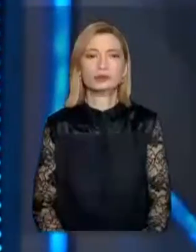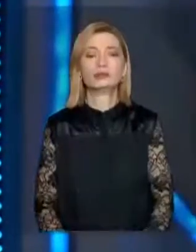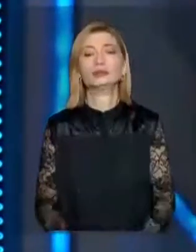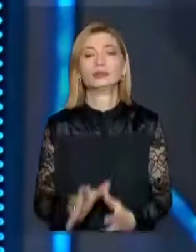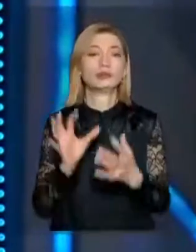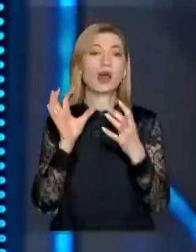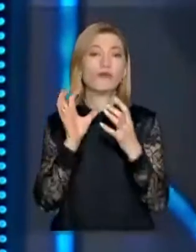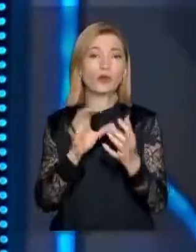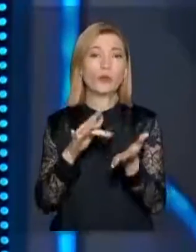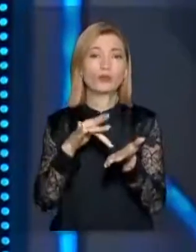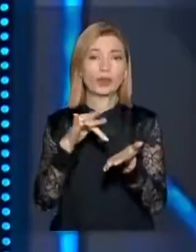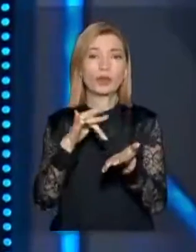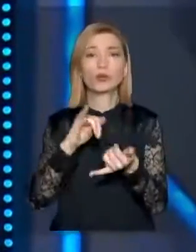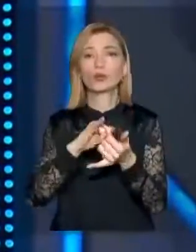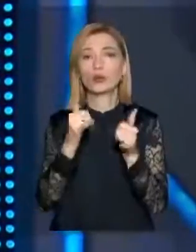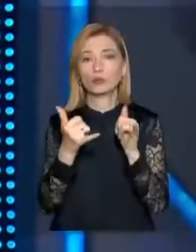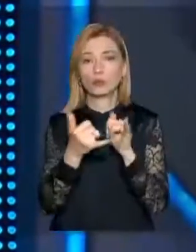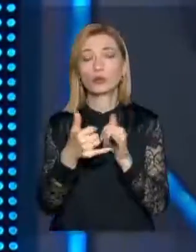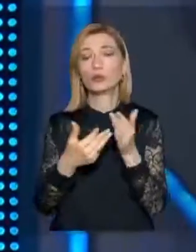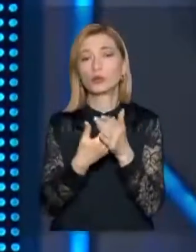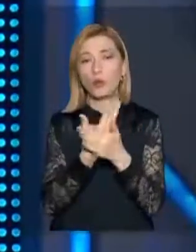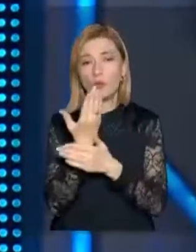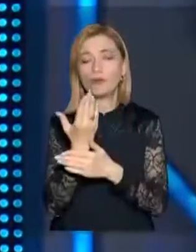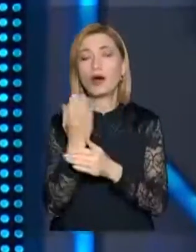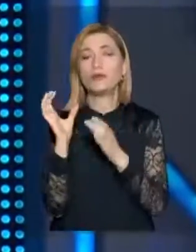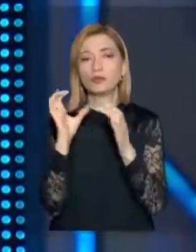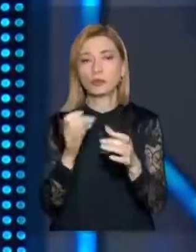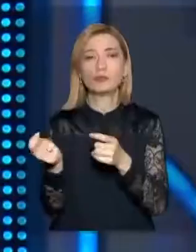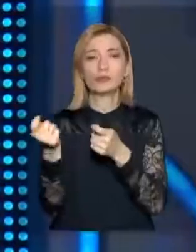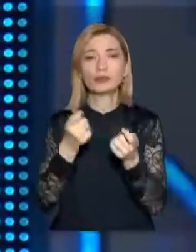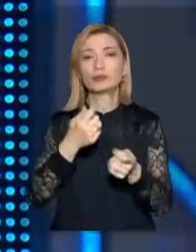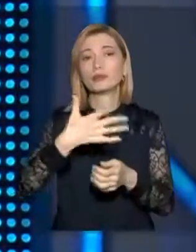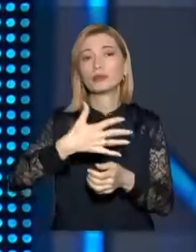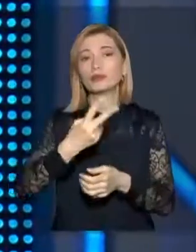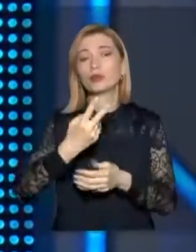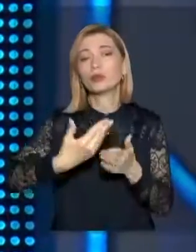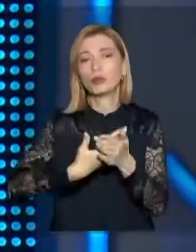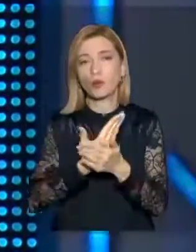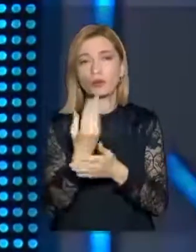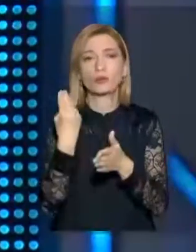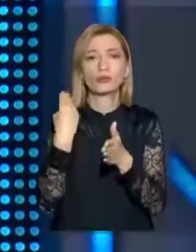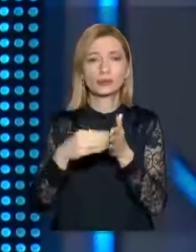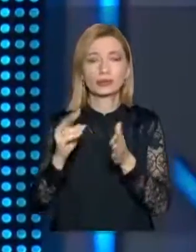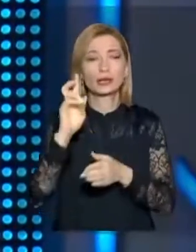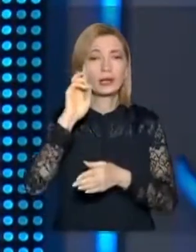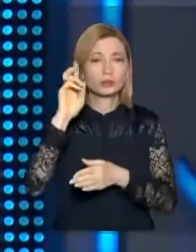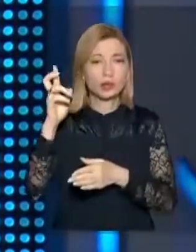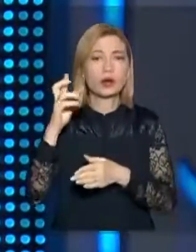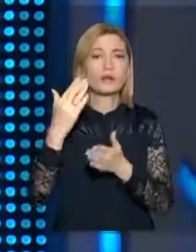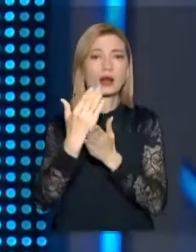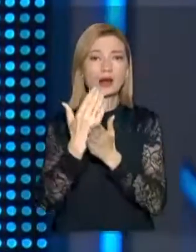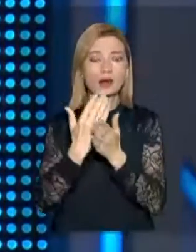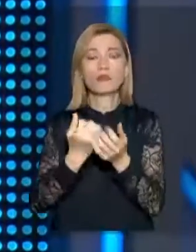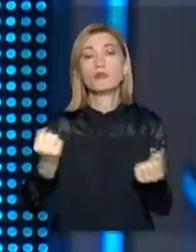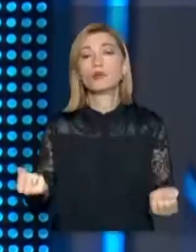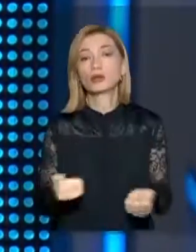Автобусный парк Усть-Каменогорска пополняется новой техникой. 52 новых автобуса закупили в рамках государственной